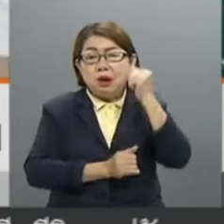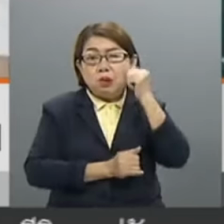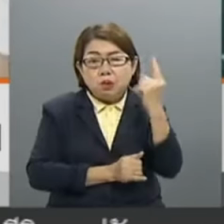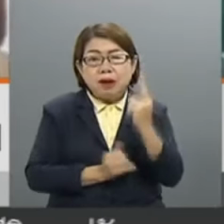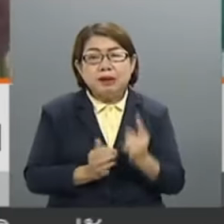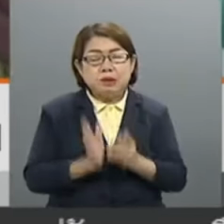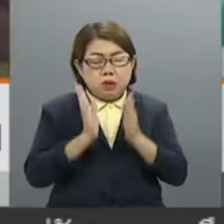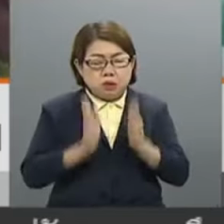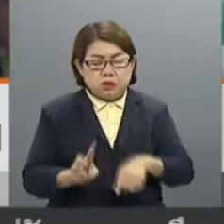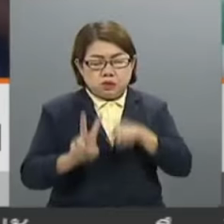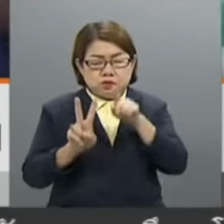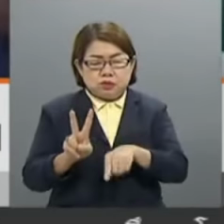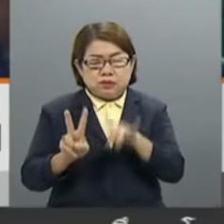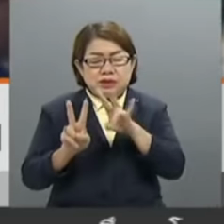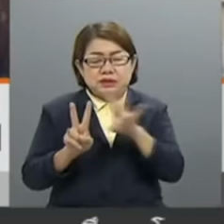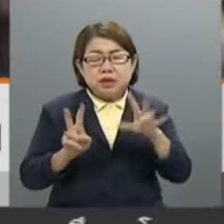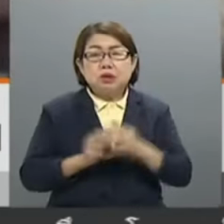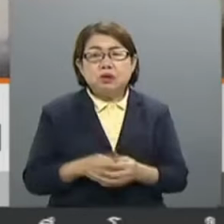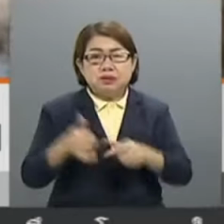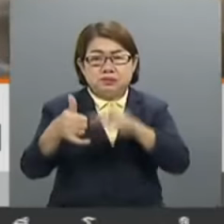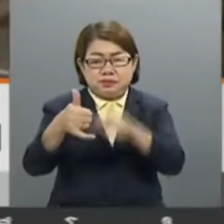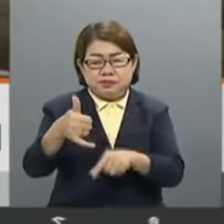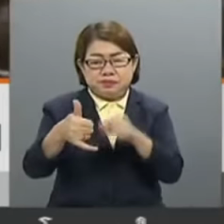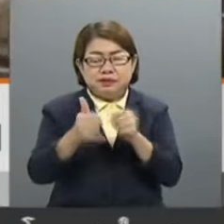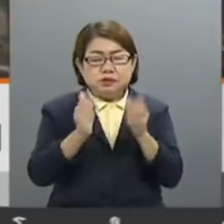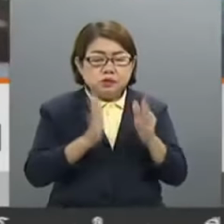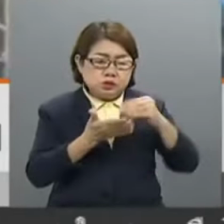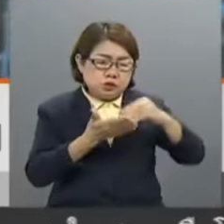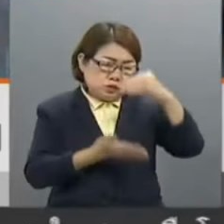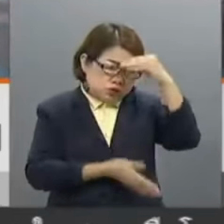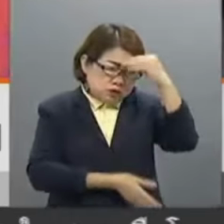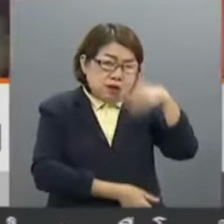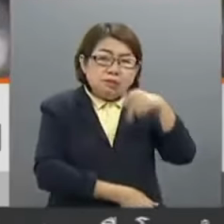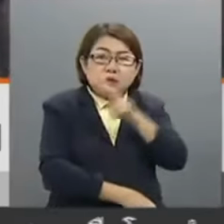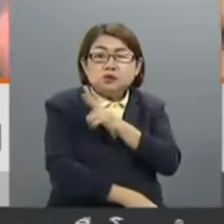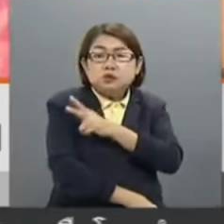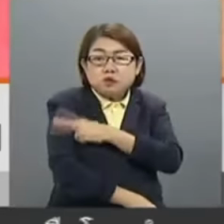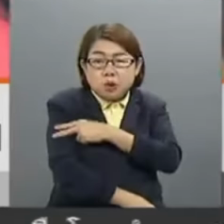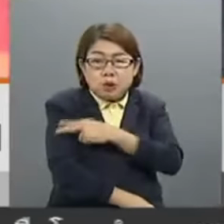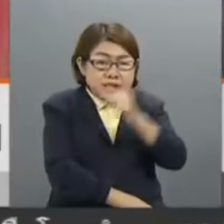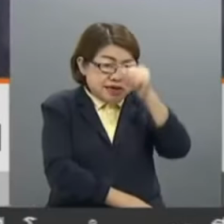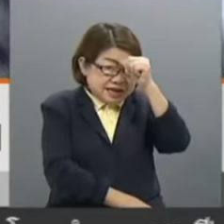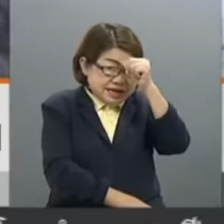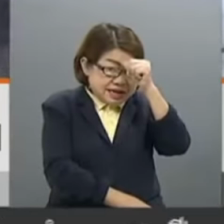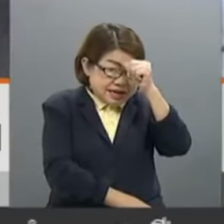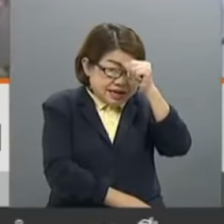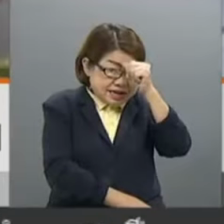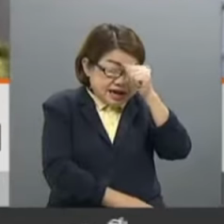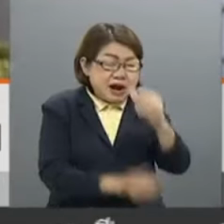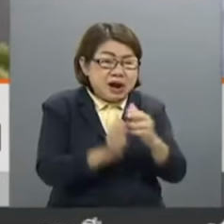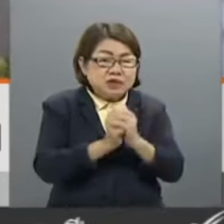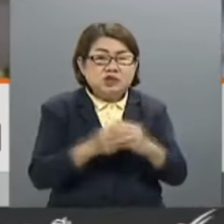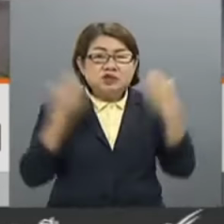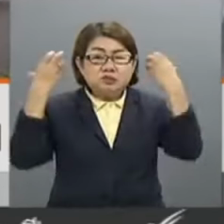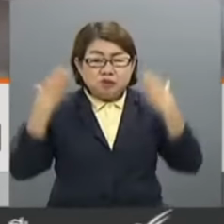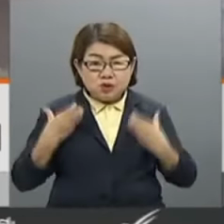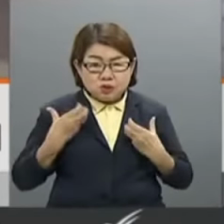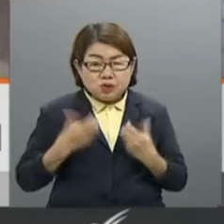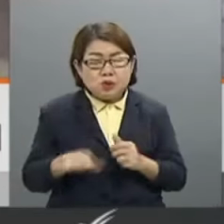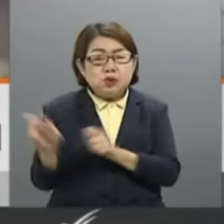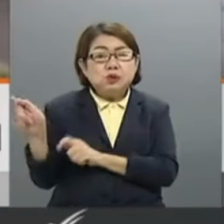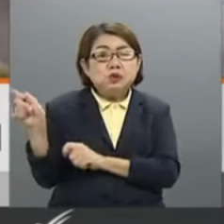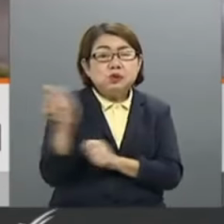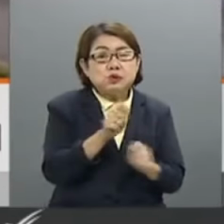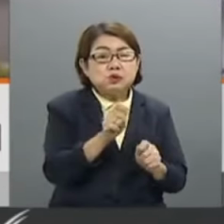ส่วนนักท่องเที่ยวคนนี้ค่ะเป็นนักศึกษาปริญญาโทสัญชาติอินเดียเซิร์ชชายจีนมองโกนะคะนั่งรถตู้มาจากกรุงเทพมหานครมาที่ท่